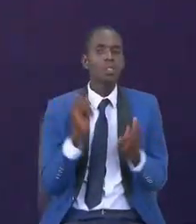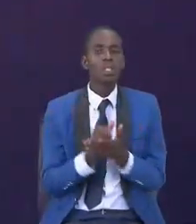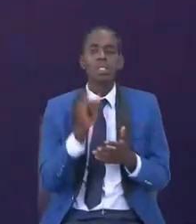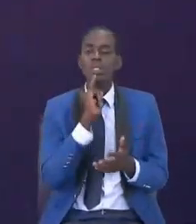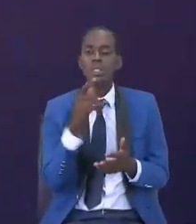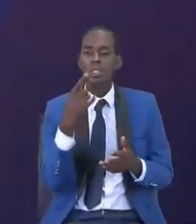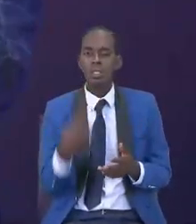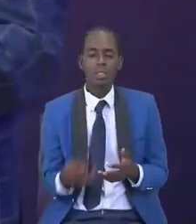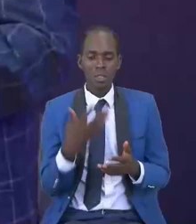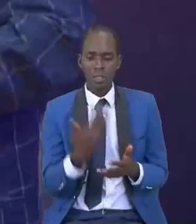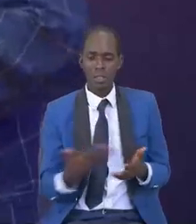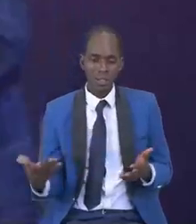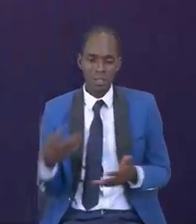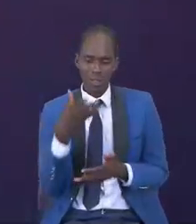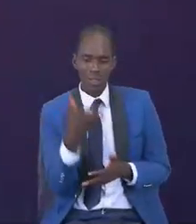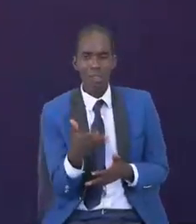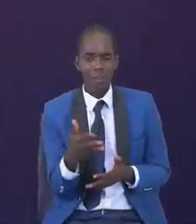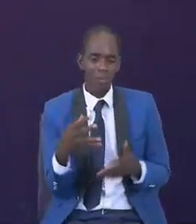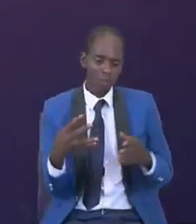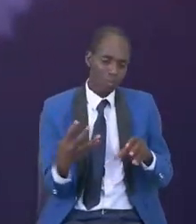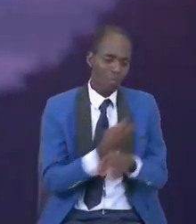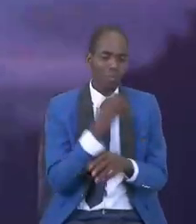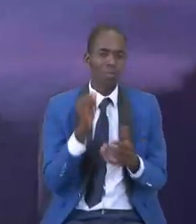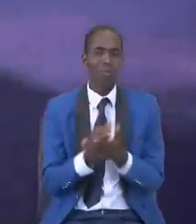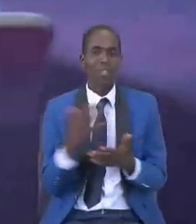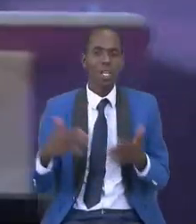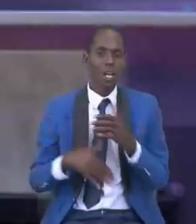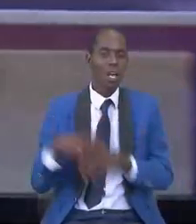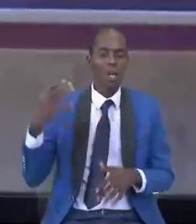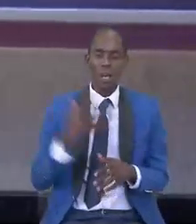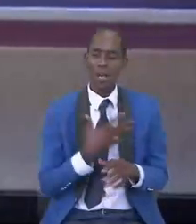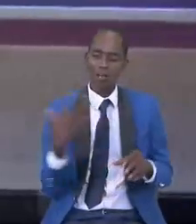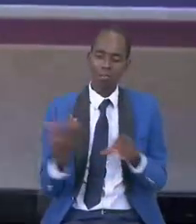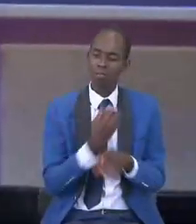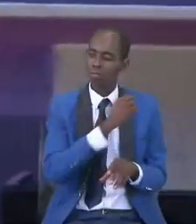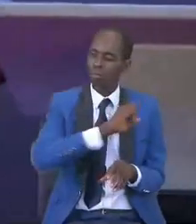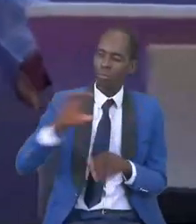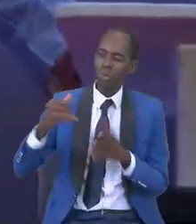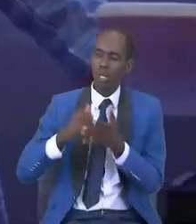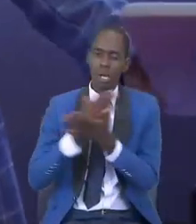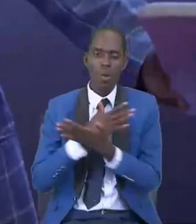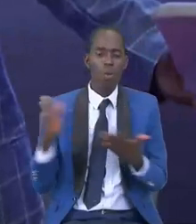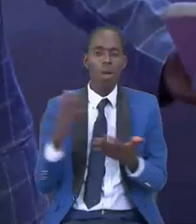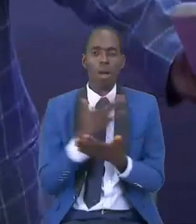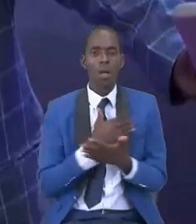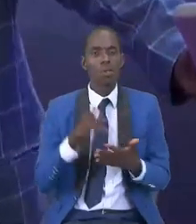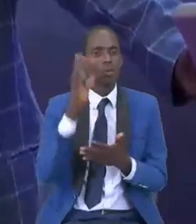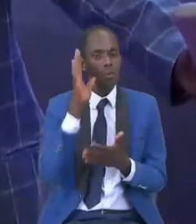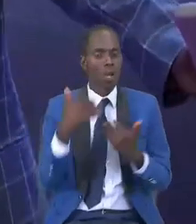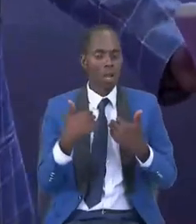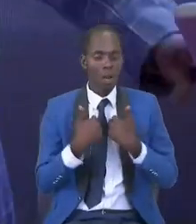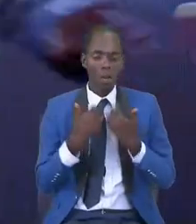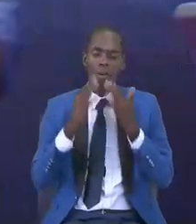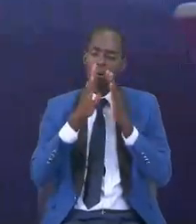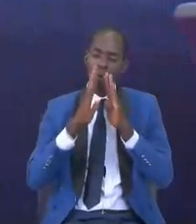l'objet interdit. Enlève cette chose et jette-la loin de toi et le calme viendra. Il y a des choses que la prière